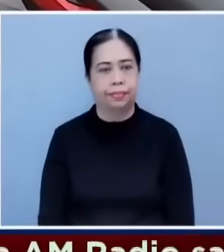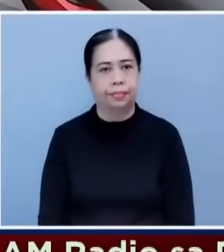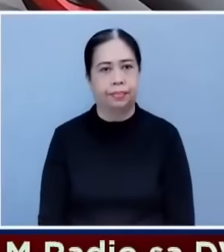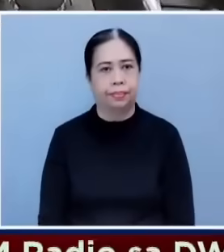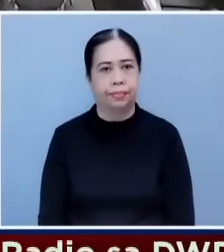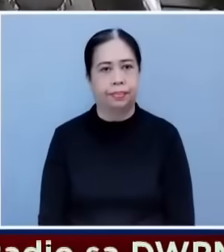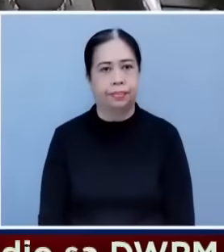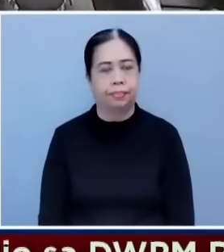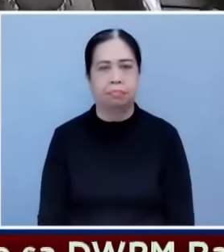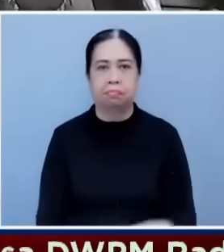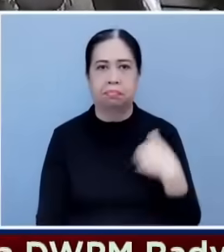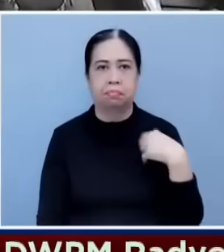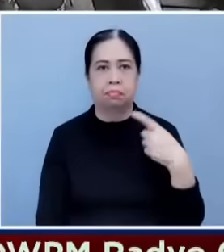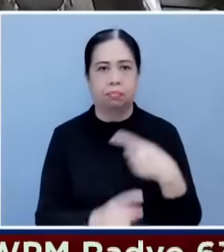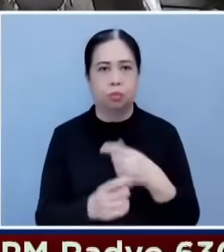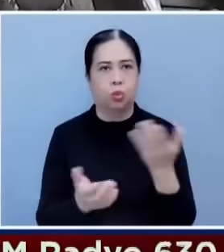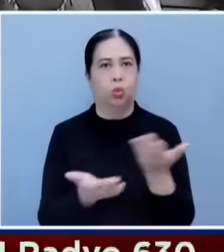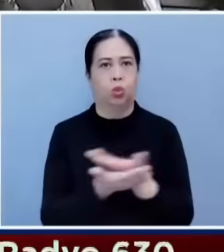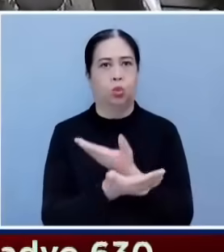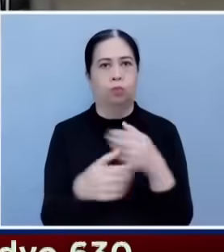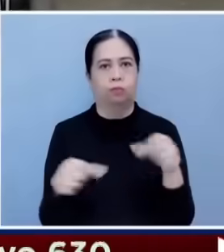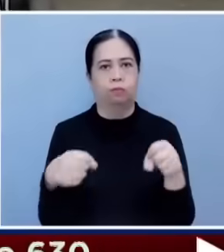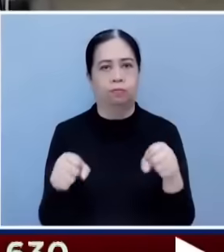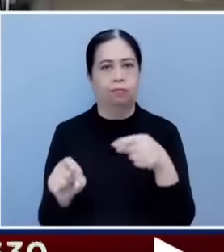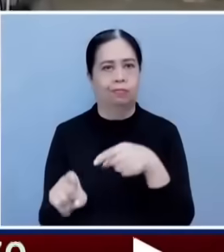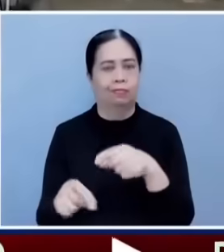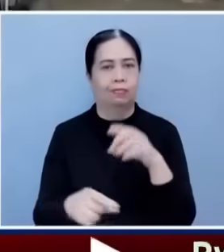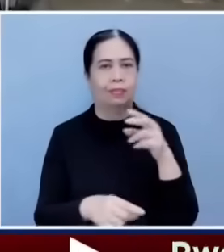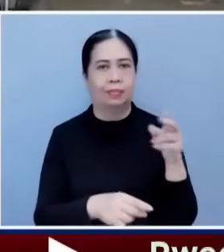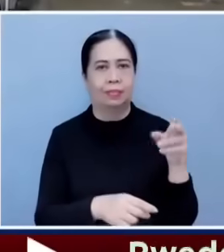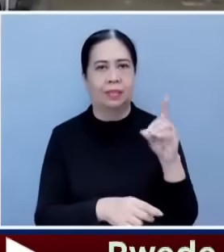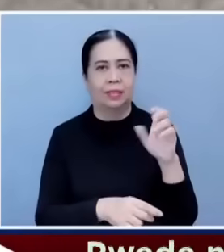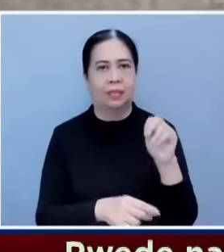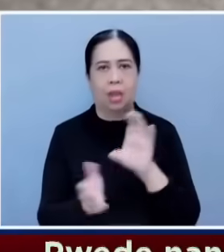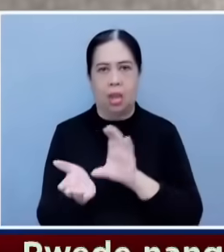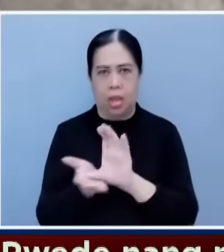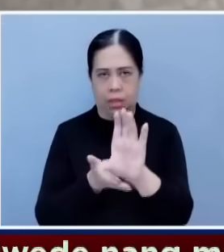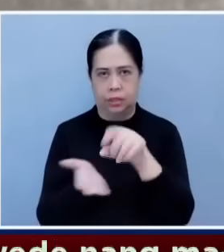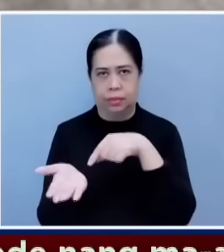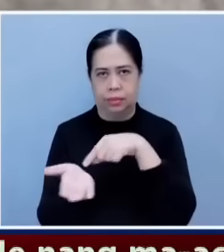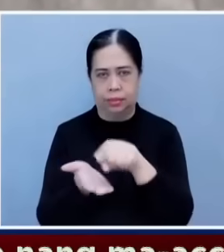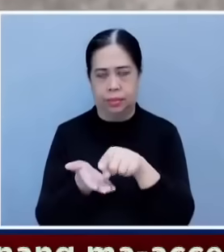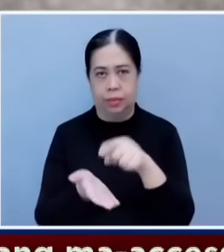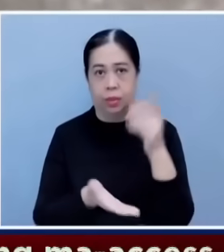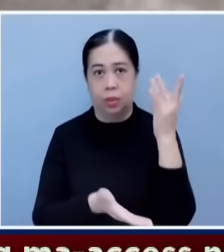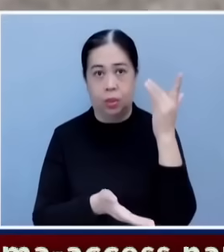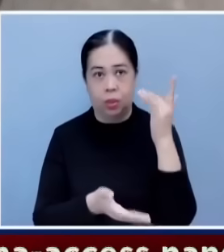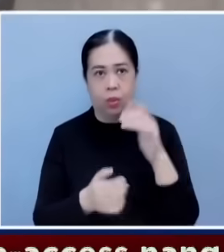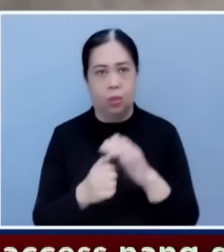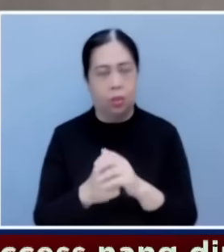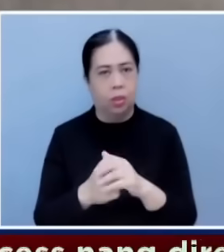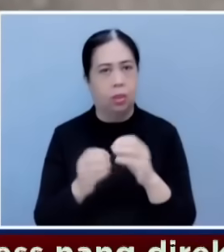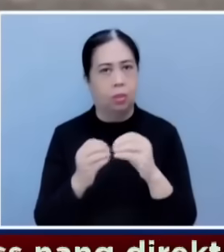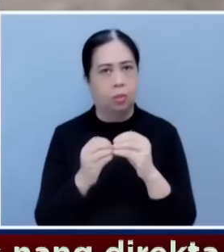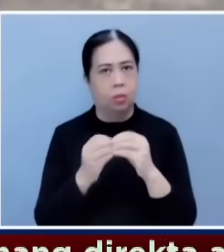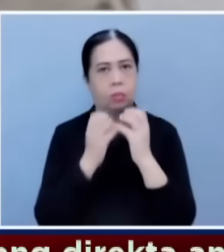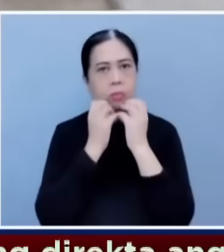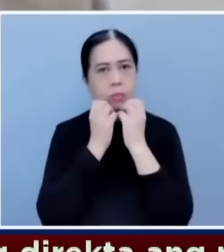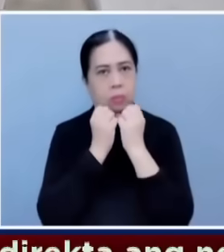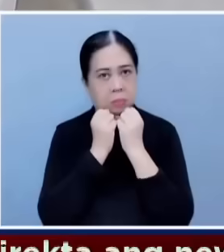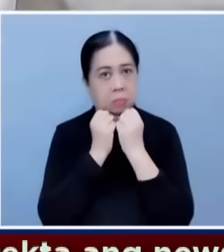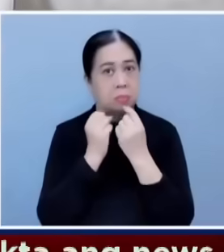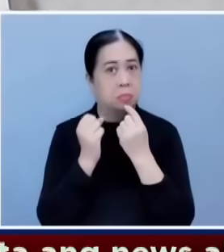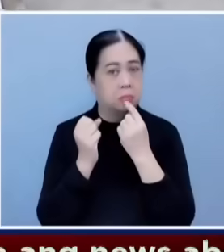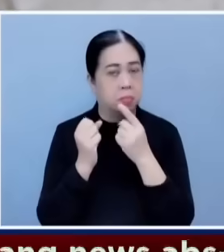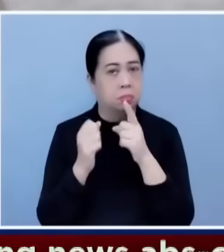Wala pang isang buwan ang bagong biling motorsiklo ni Denden. Cash niyang binayaran ng motor dahil mas makakatipid umano